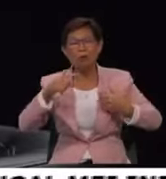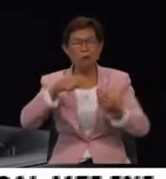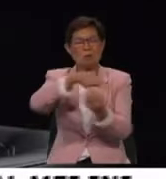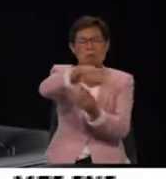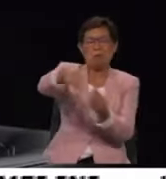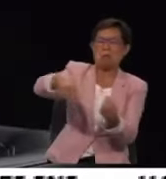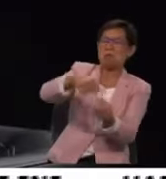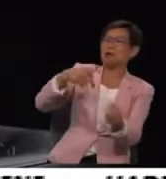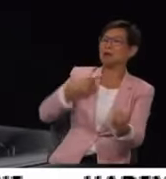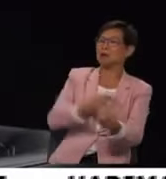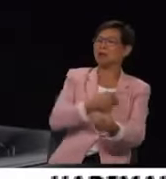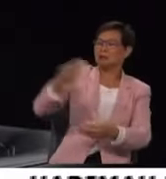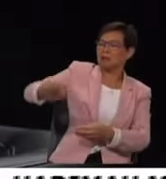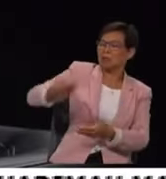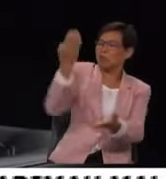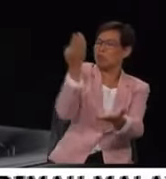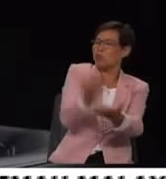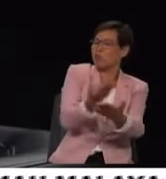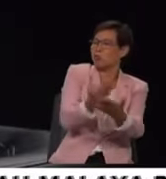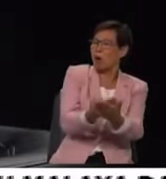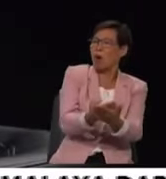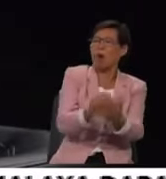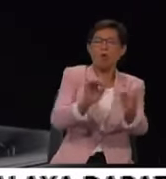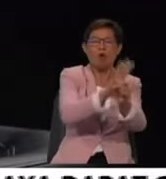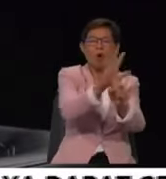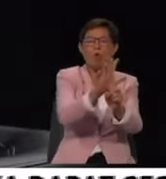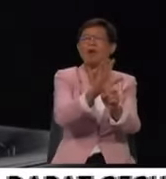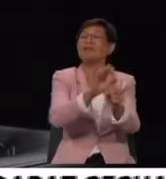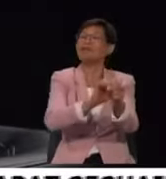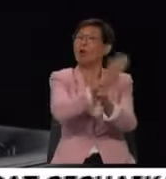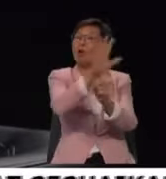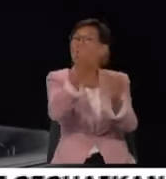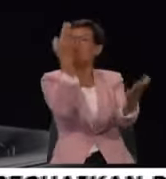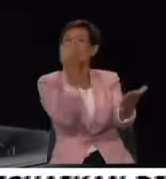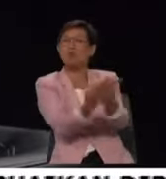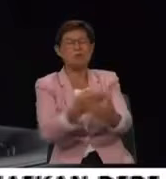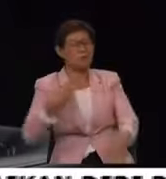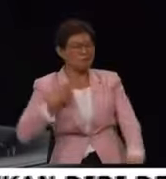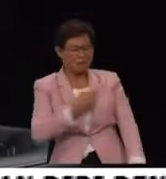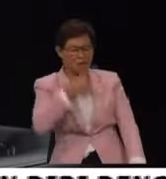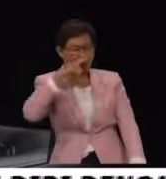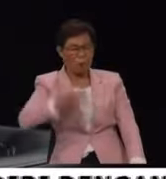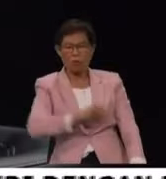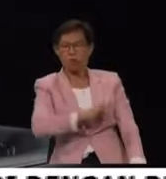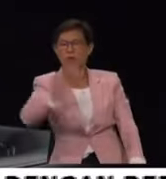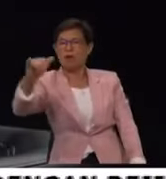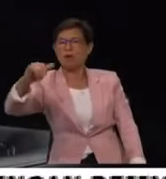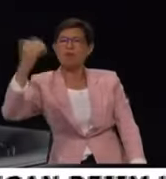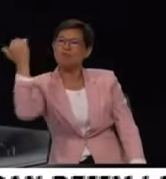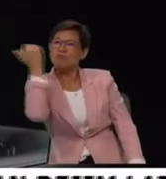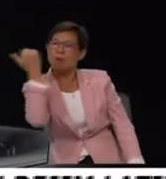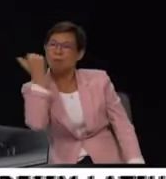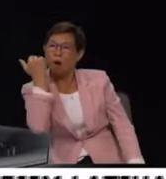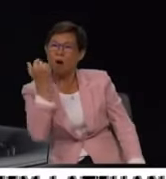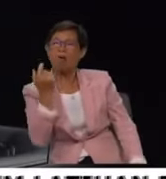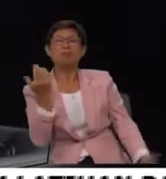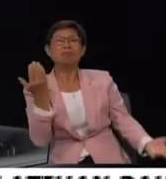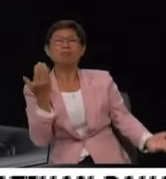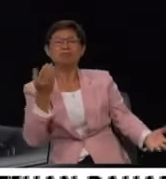kita. Hari ini sejarah telah buktikan COVID telah buktikan kita tak perlu ke mahkamah untuk menguruskan mana-mana